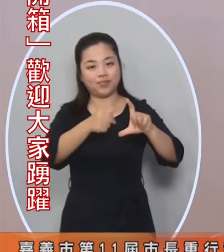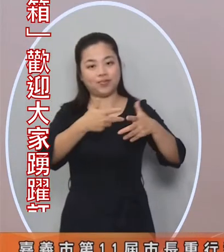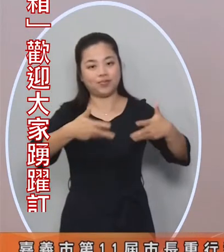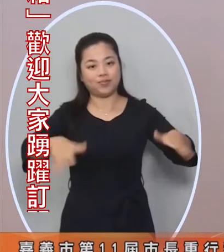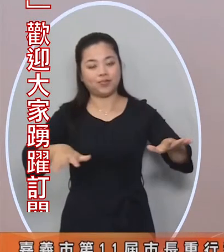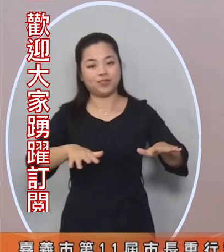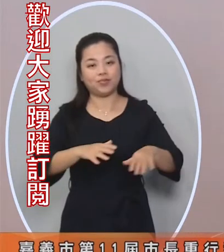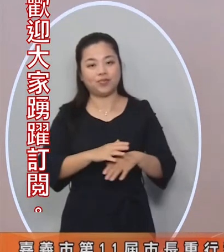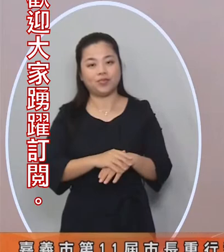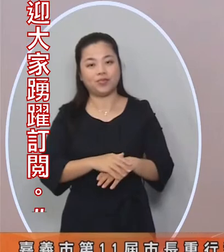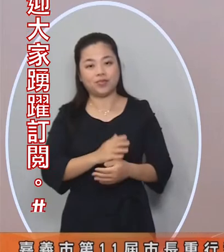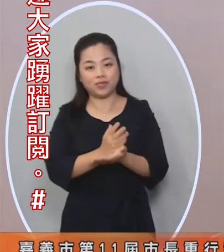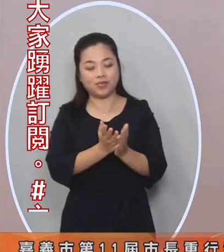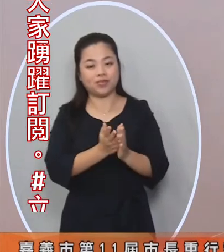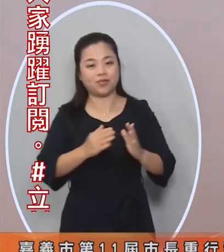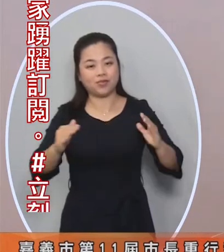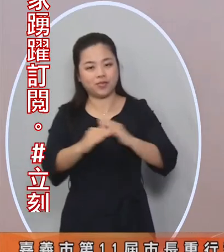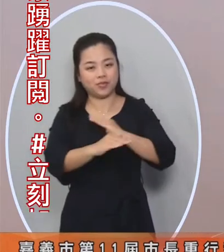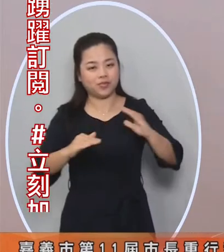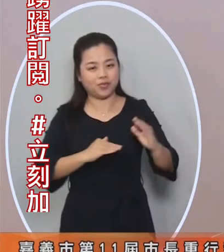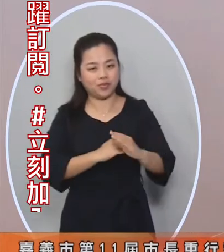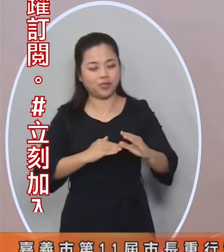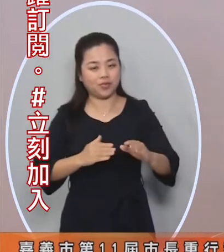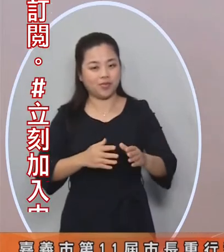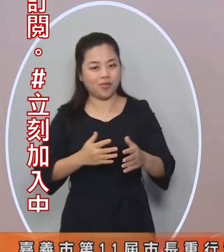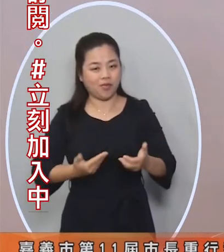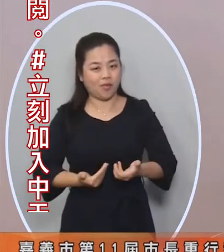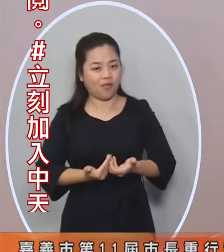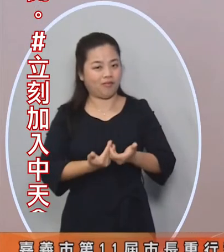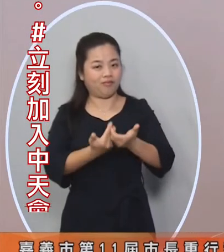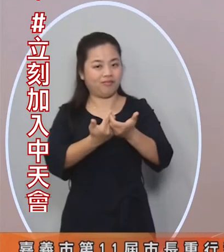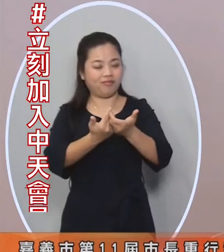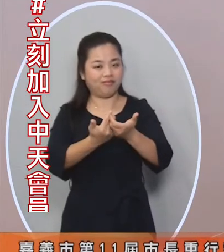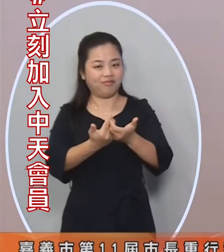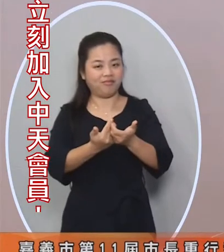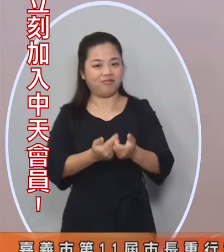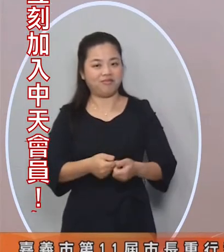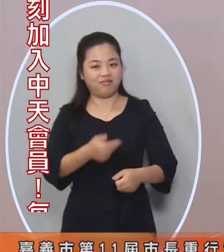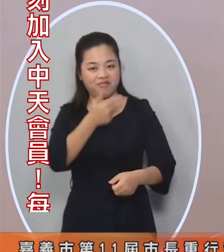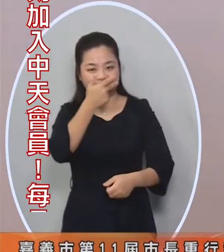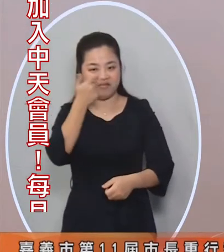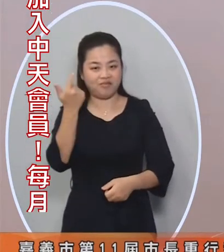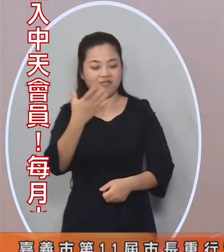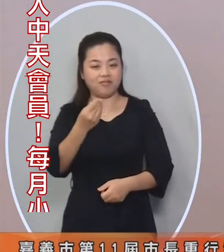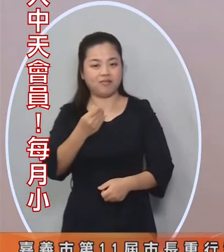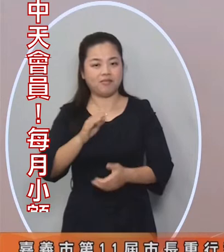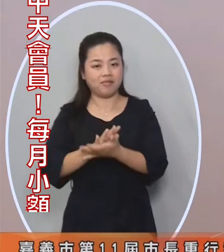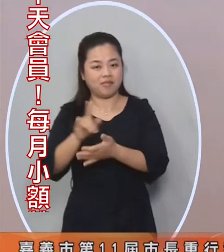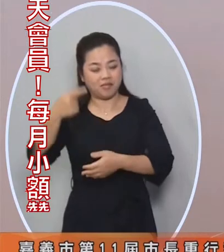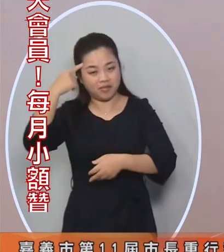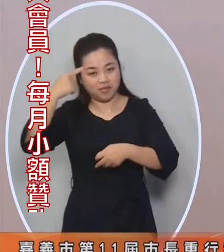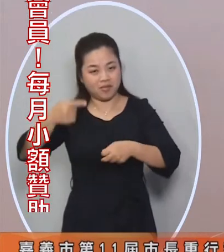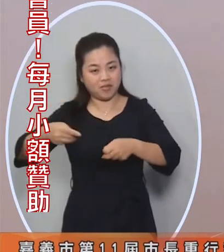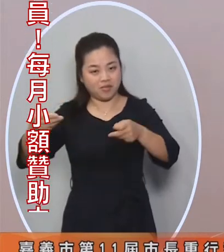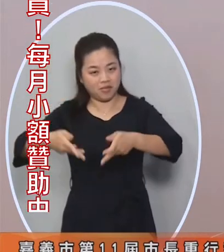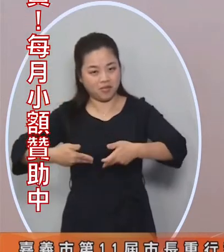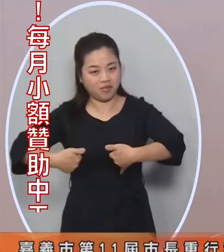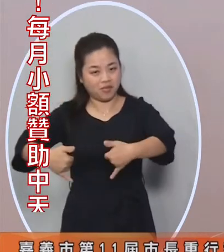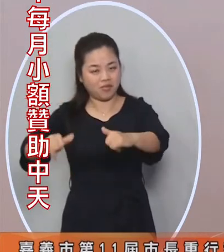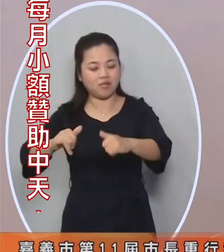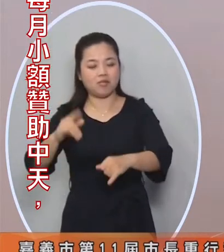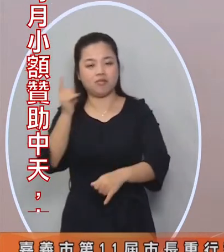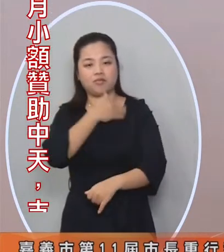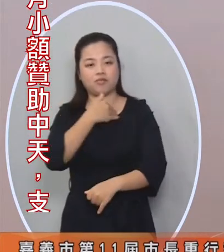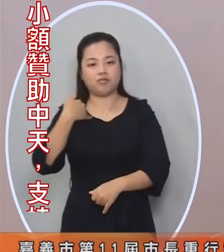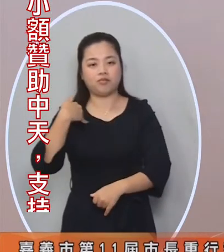很多生活因为交通的拥塞带来很多的不便，甚至后来想要开路都。不可